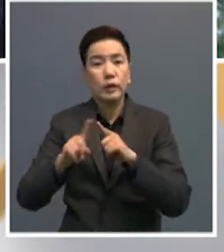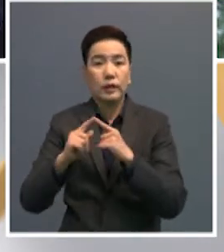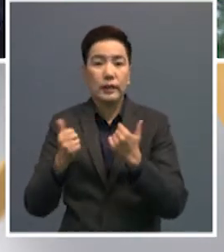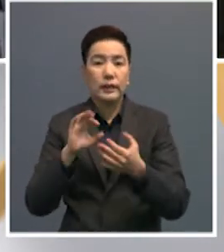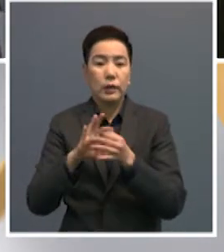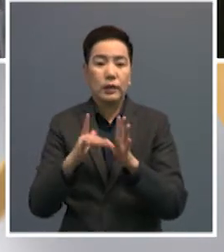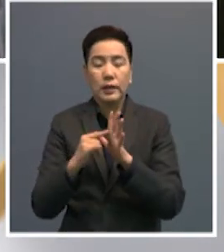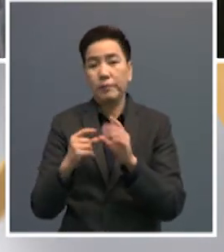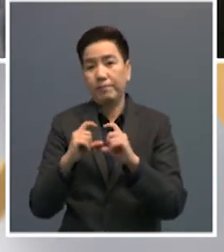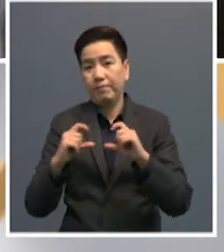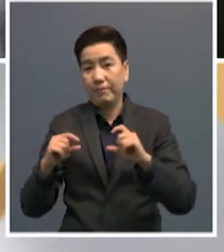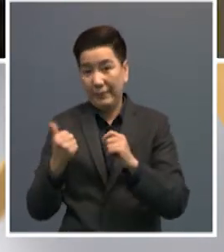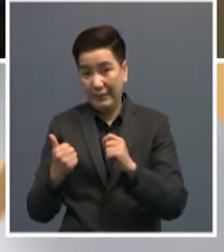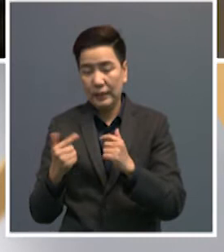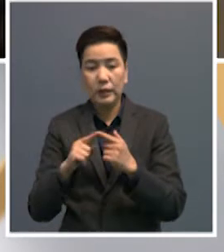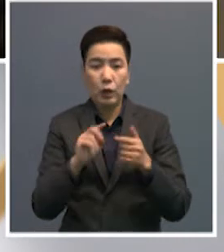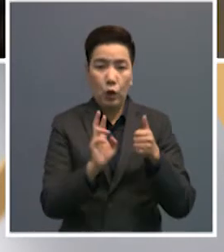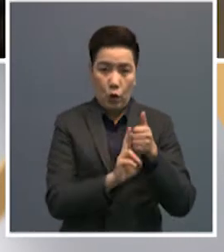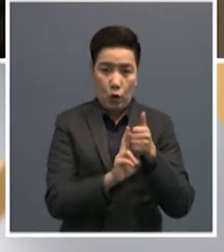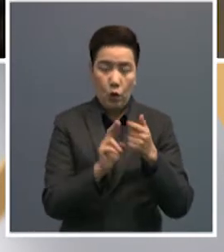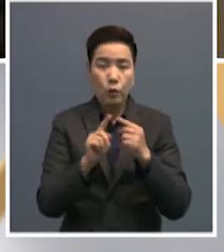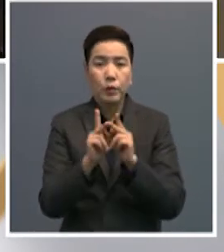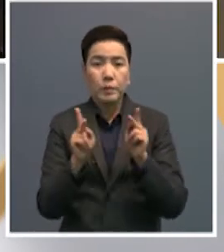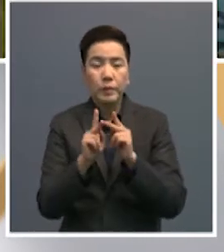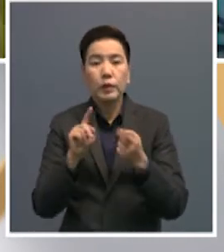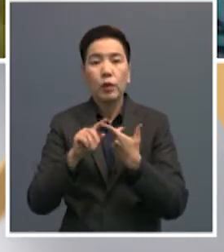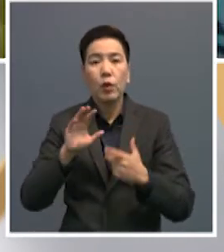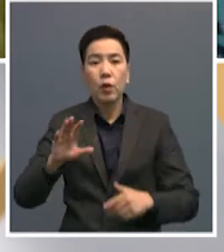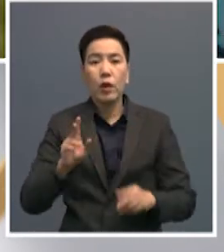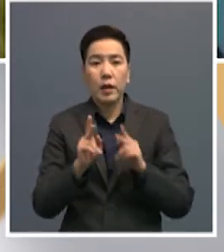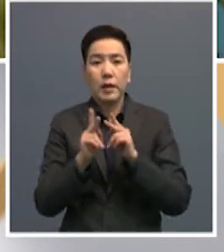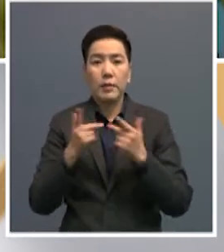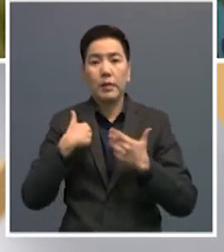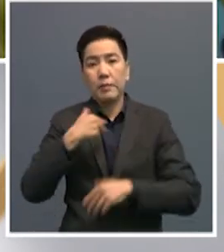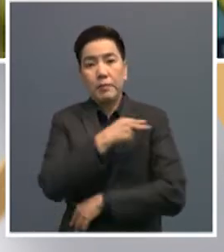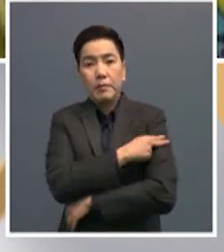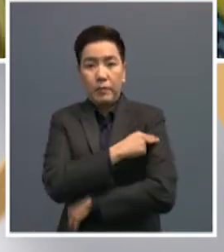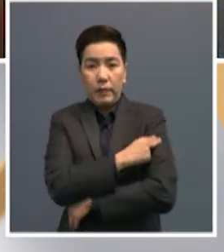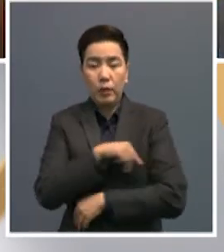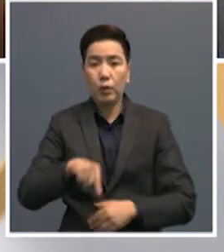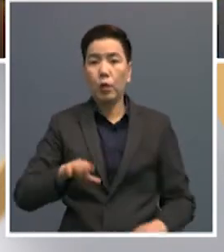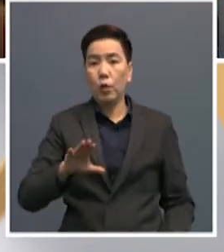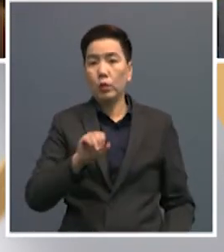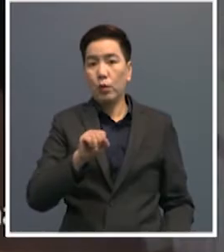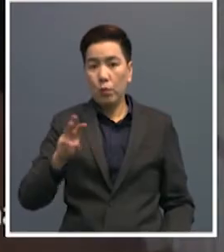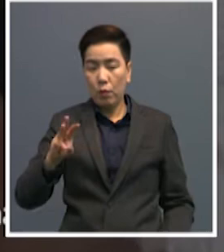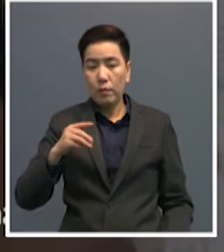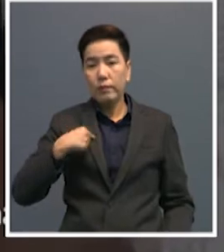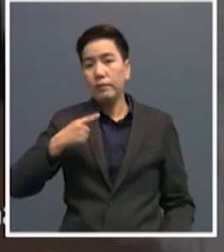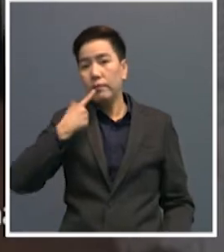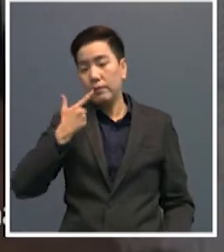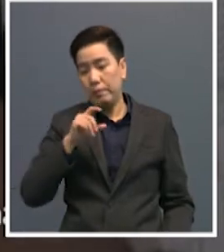ขณะนี้นะครับมีความคิดความเห็นจากรองประธานกรรมาธิการของคณะกรรมการการสาธารณสุขของวุฒิสภาครับ